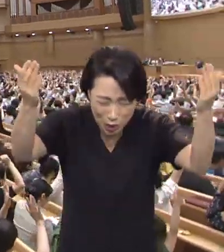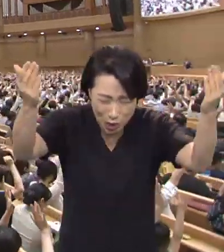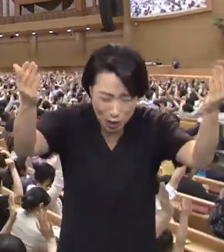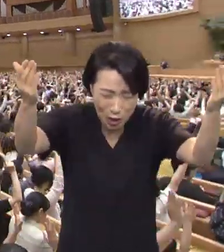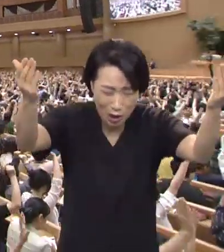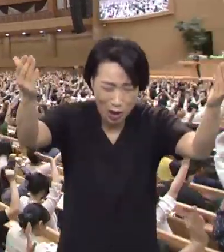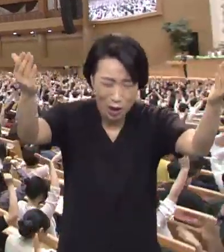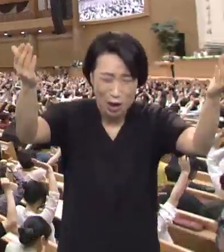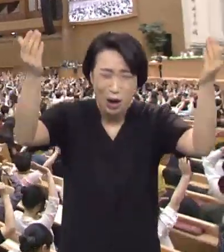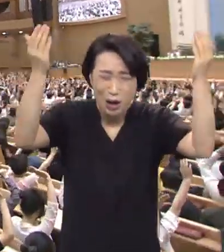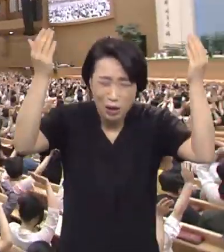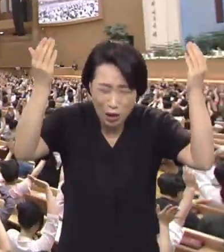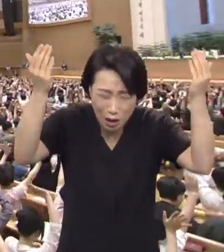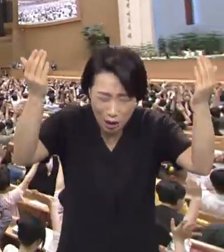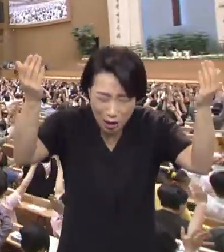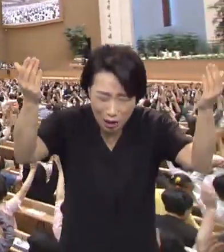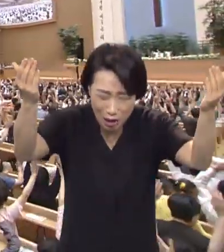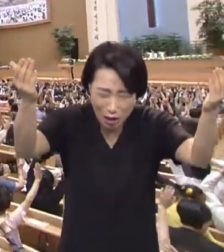주여,